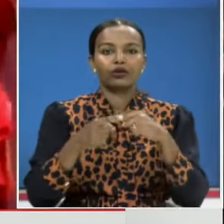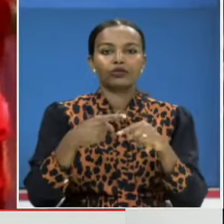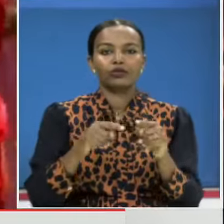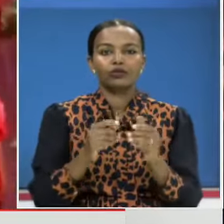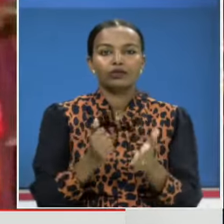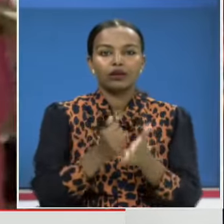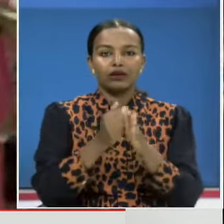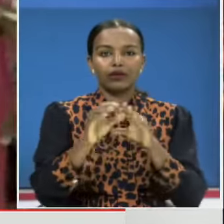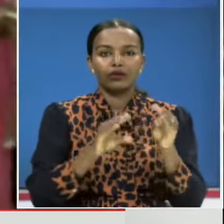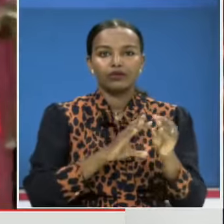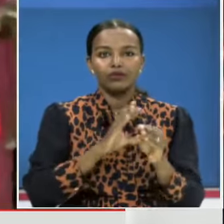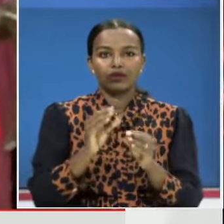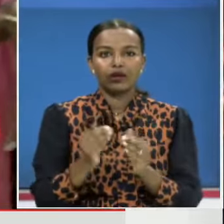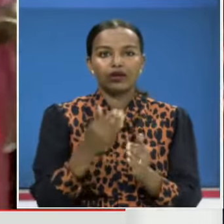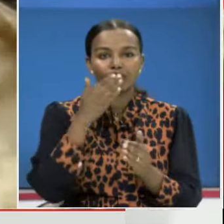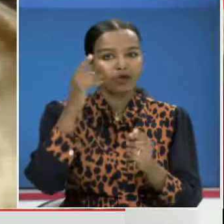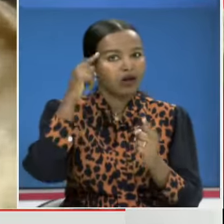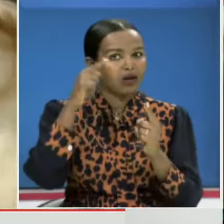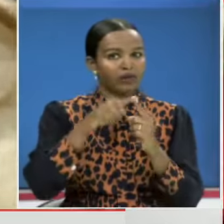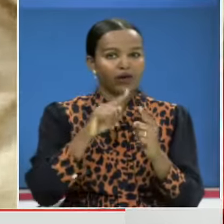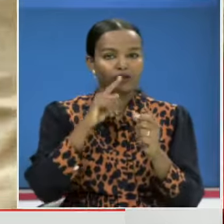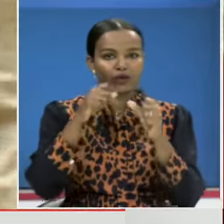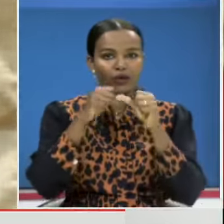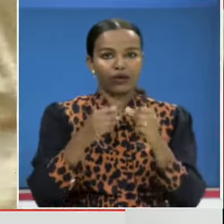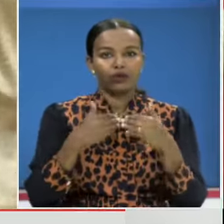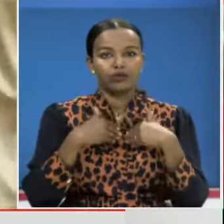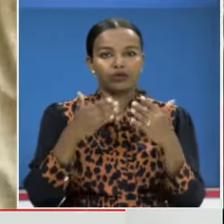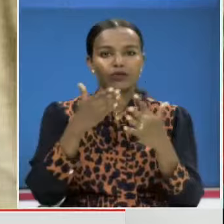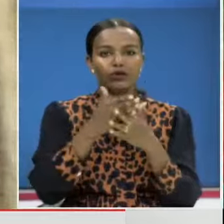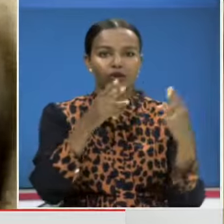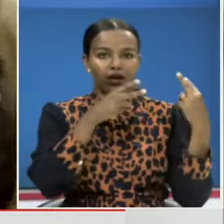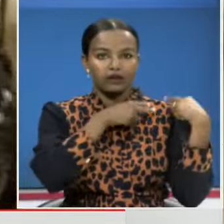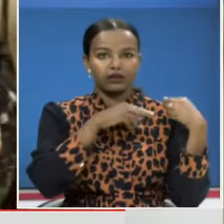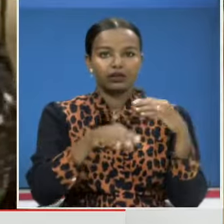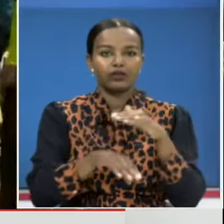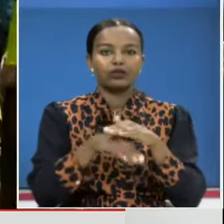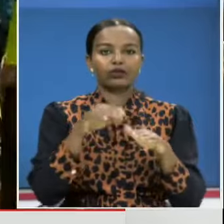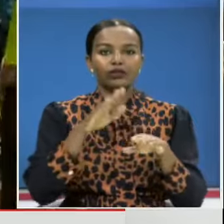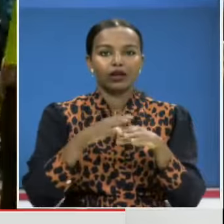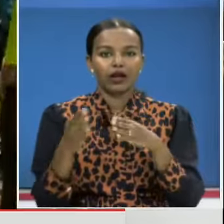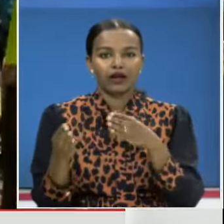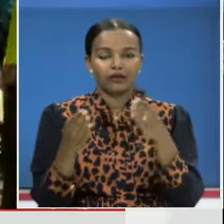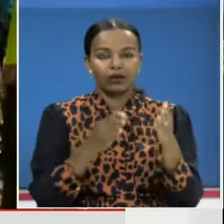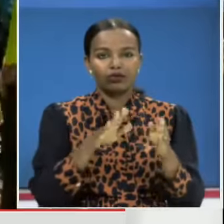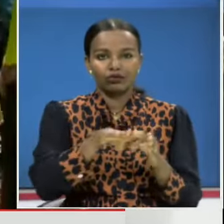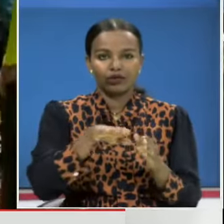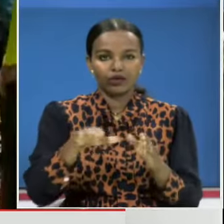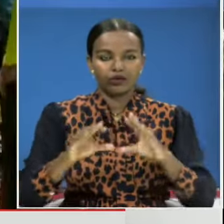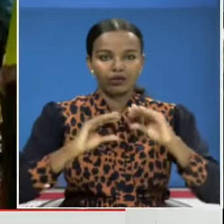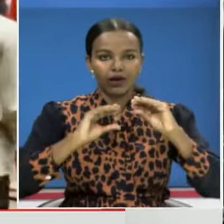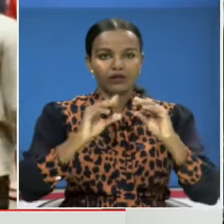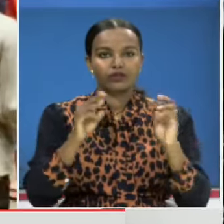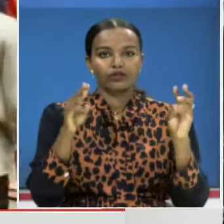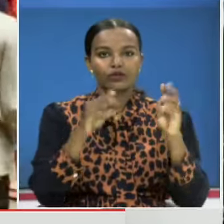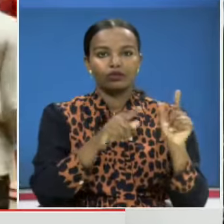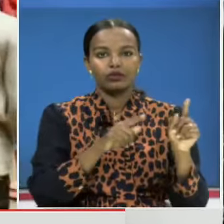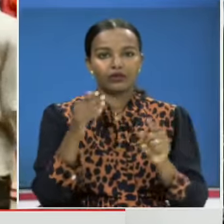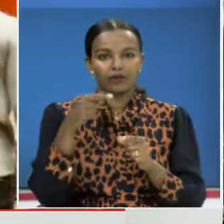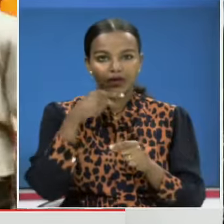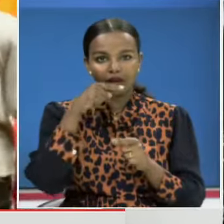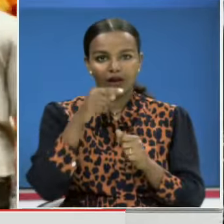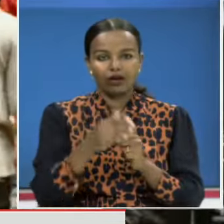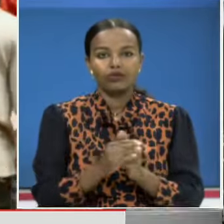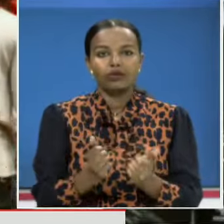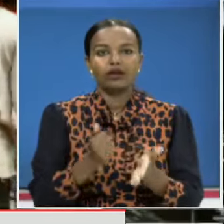እንዲያደርጉልንና ለጥሩ ዓላማ ነው እና እየዋሉ ያሉት የበኩላቸውን ድርሻ እንዲያደርጉላቸው ጥሪ አቀርባለሁ። ልጆቻቸውን ለማስተማር ይቸገሩ እንደነበር